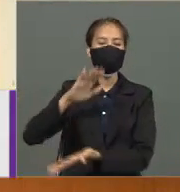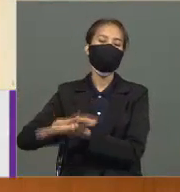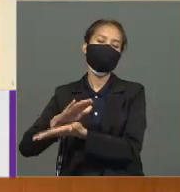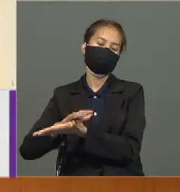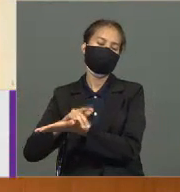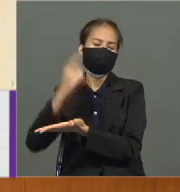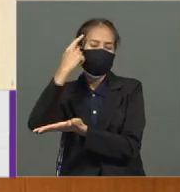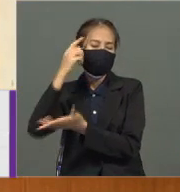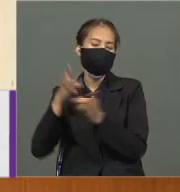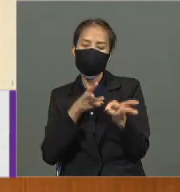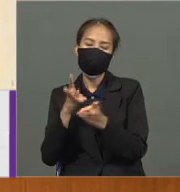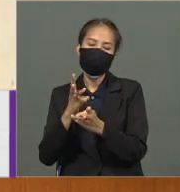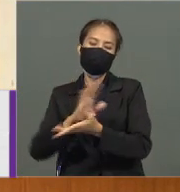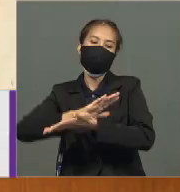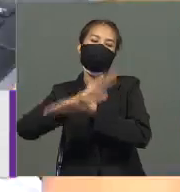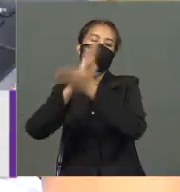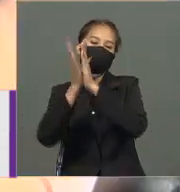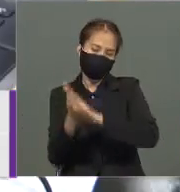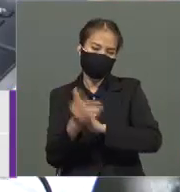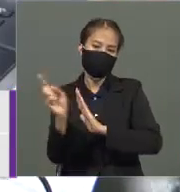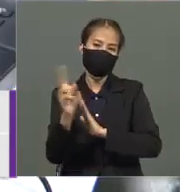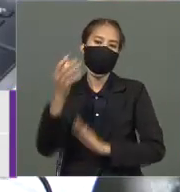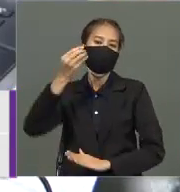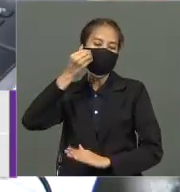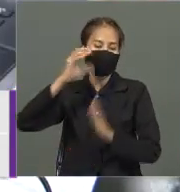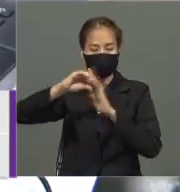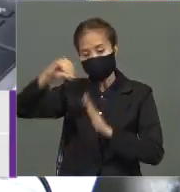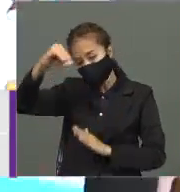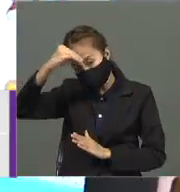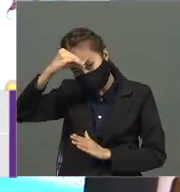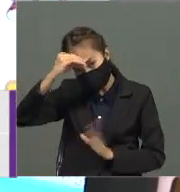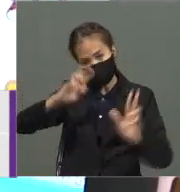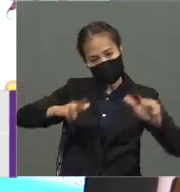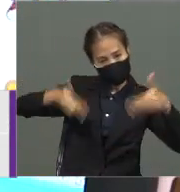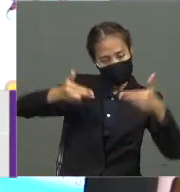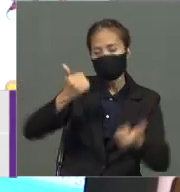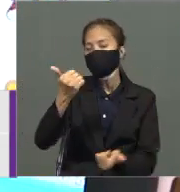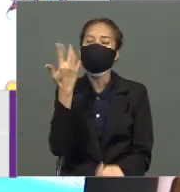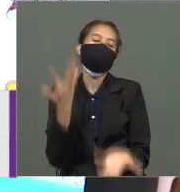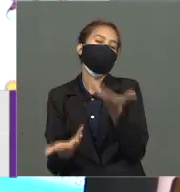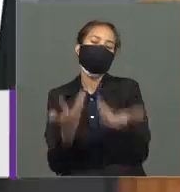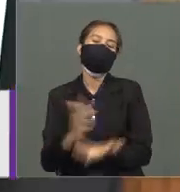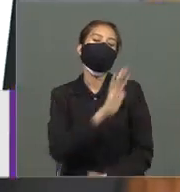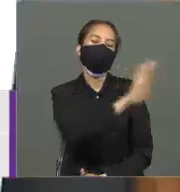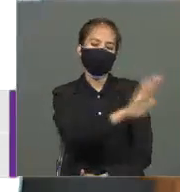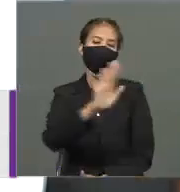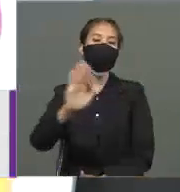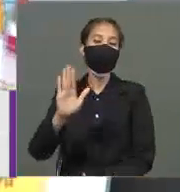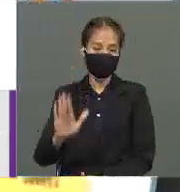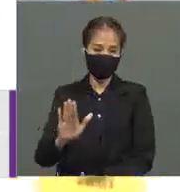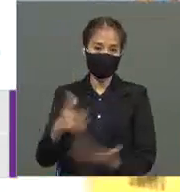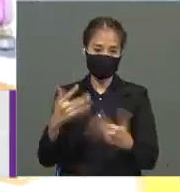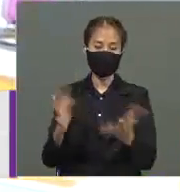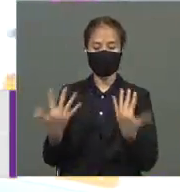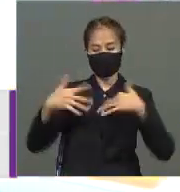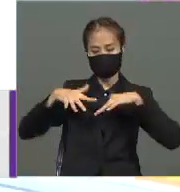ปรับการเรียนการสอนเป็นระบบทางไกลคือออนแอร์ Online On Hair Rollon demandได้ตามความเหมาะสมเลยครับและก็